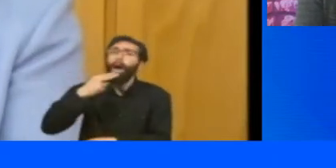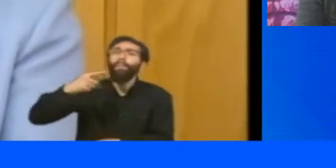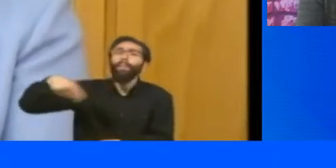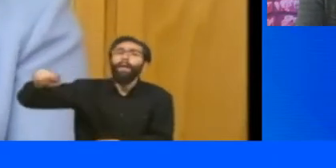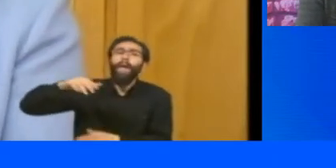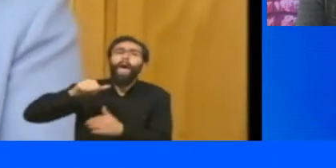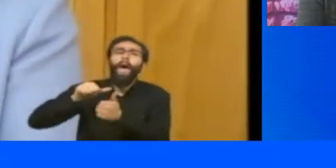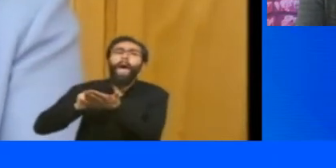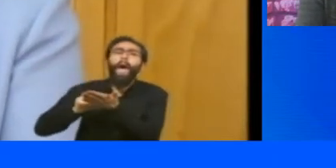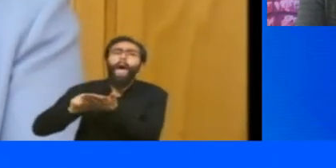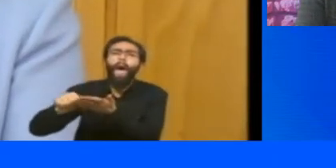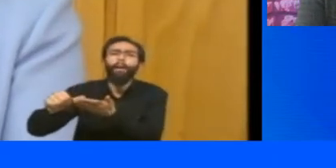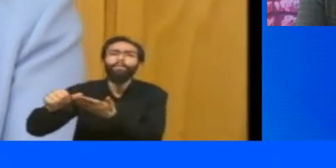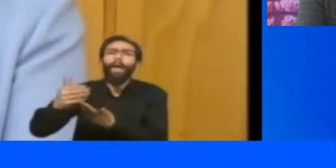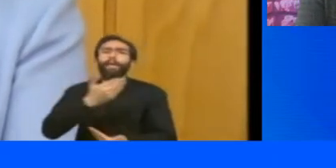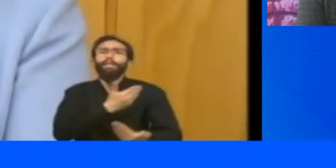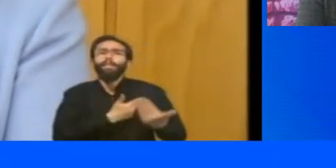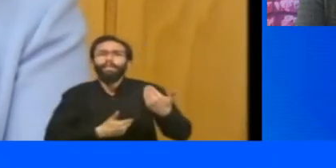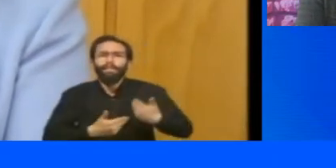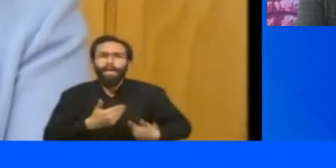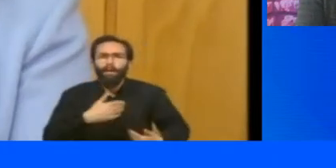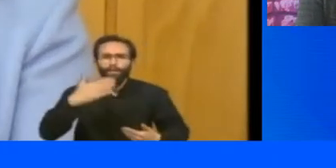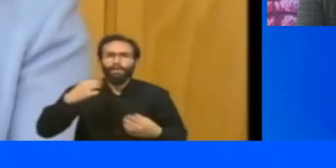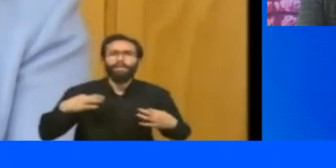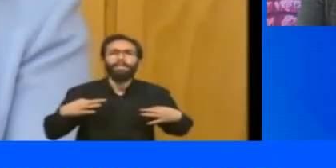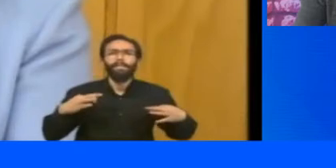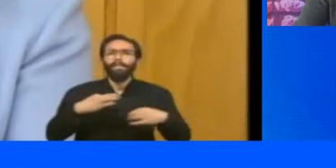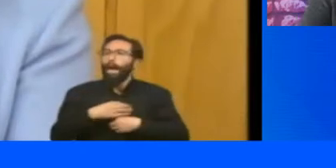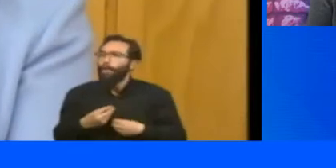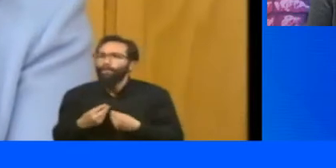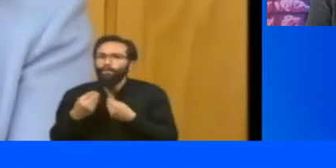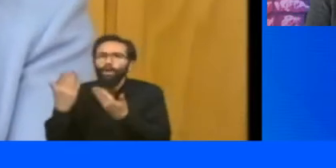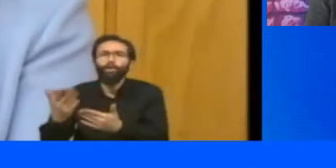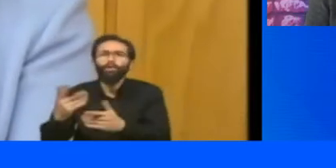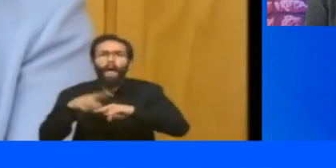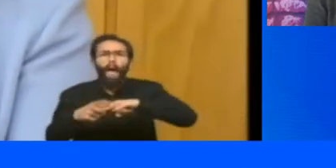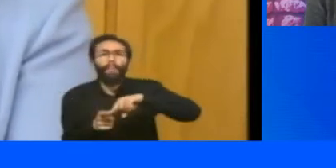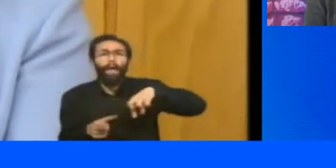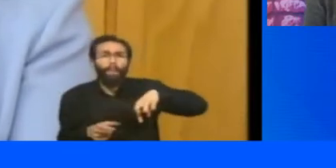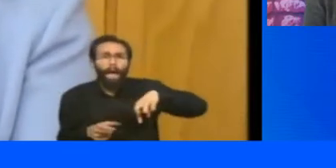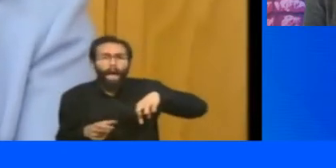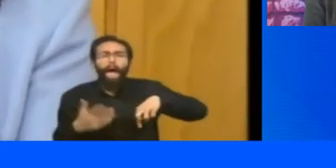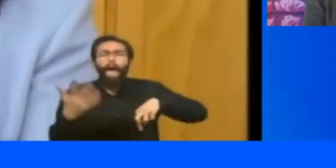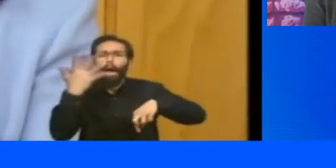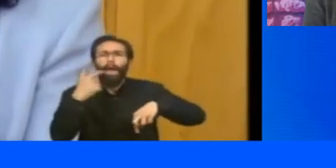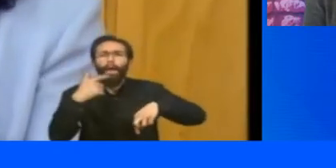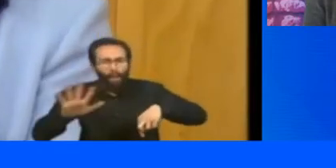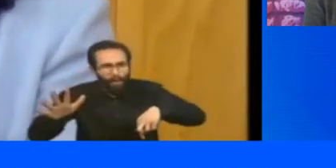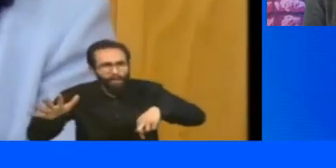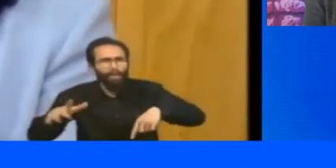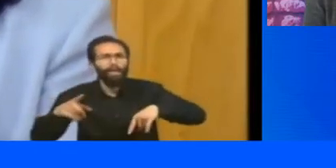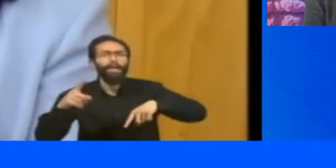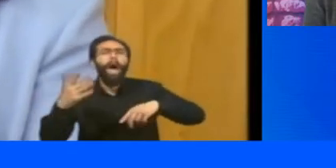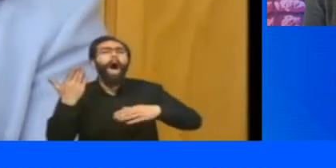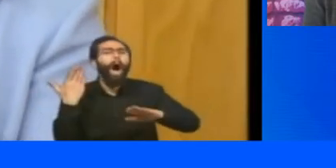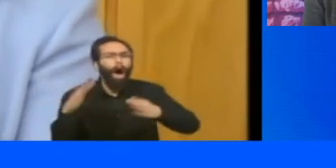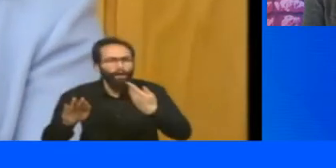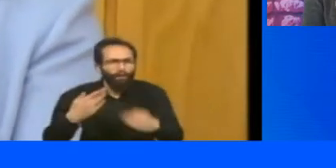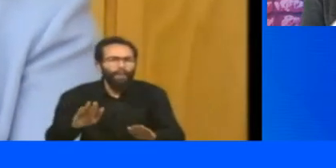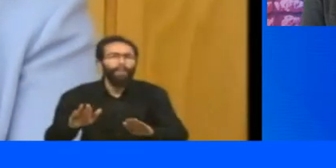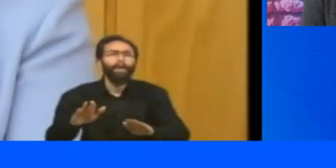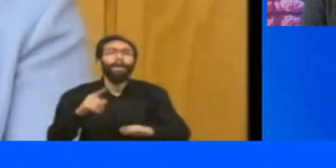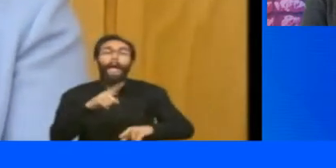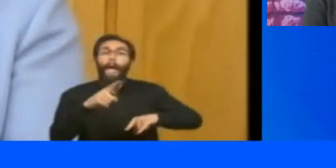iletiyoruz. HDP Karadeniz'dir, Artvin'dir, Hopa'dır, HDP Türkiye'dir diyoruz değerli